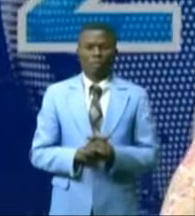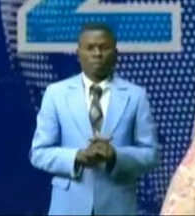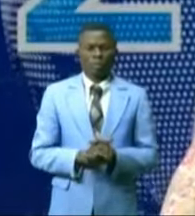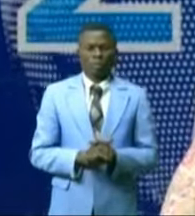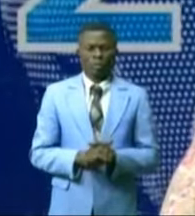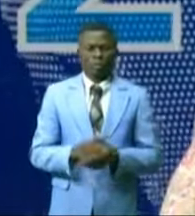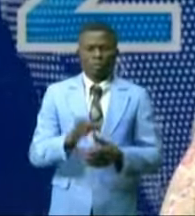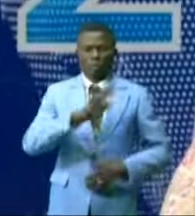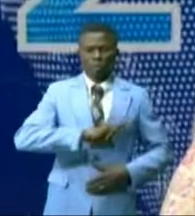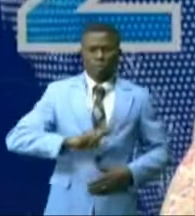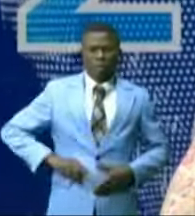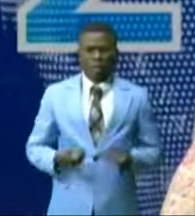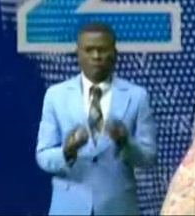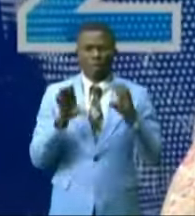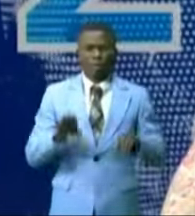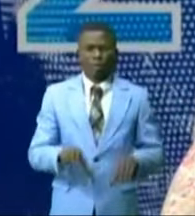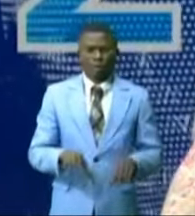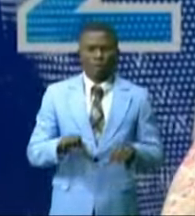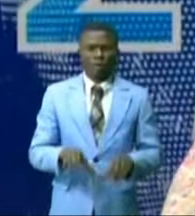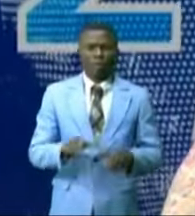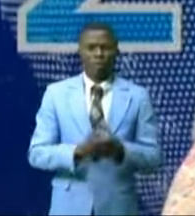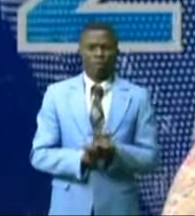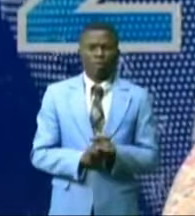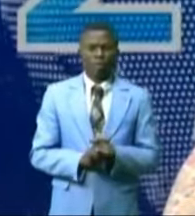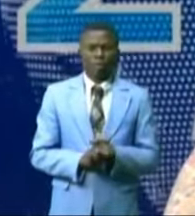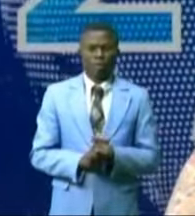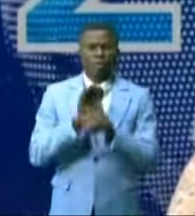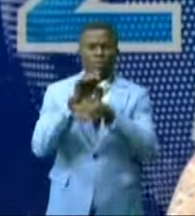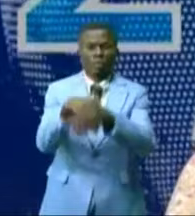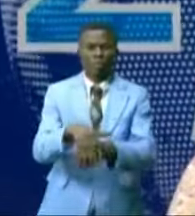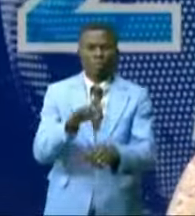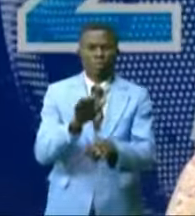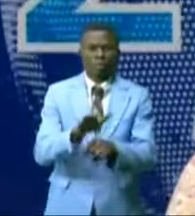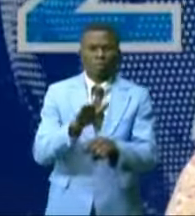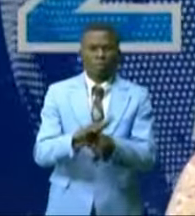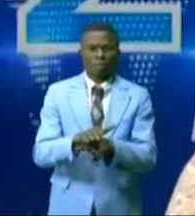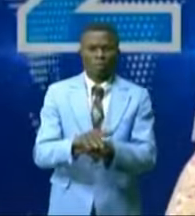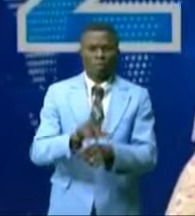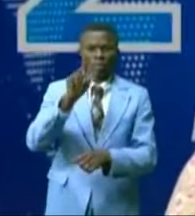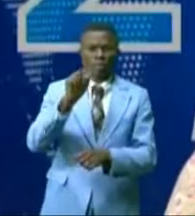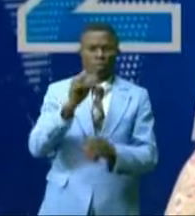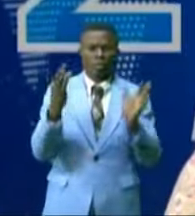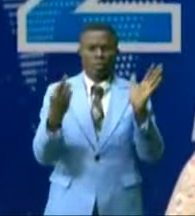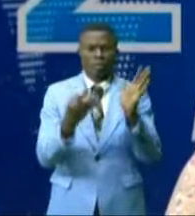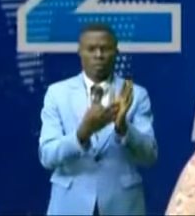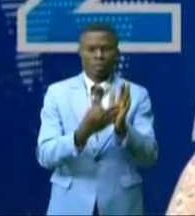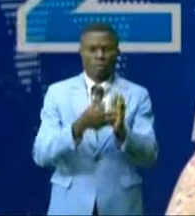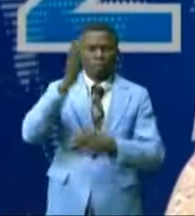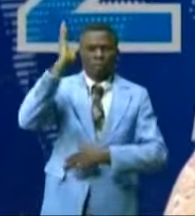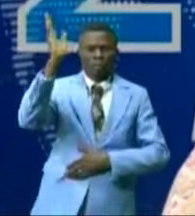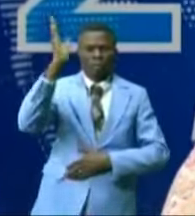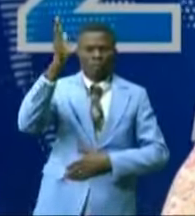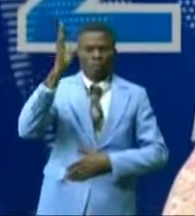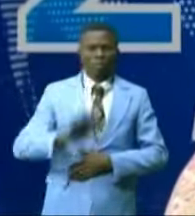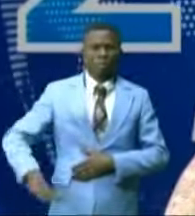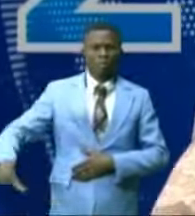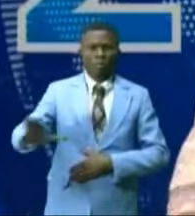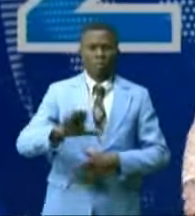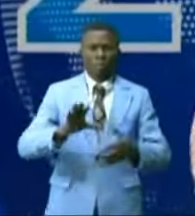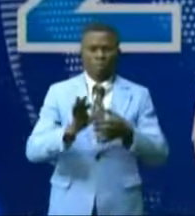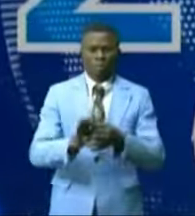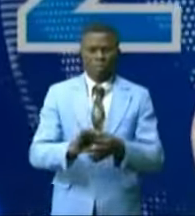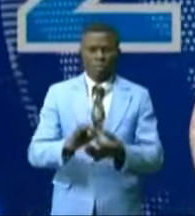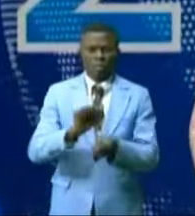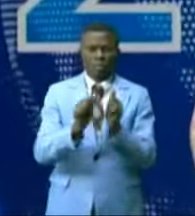La République démocratique du Congo prend une part active à la 28e conférence des Nations Unies sur